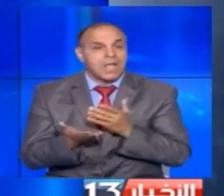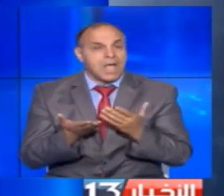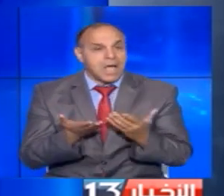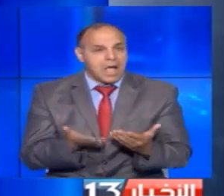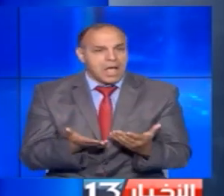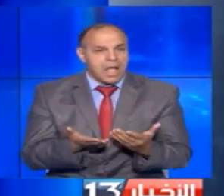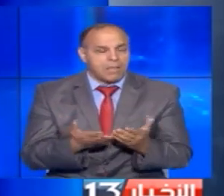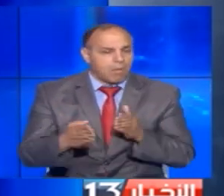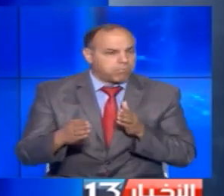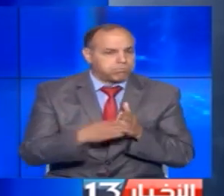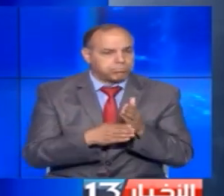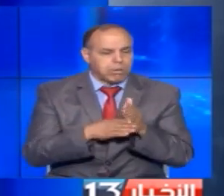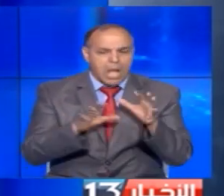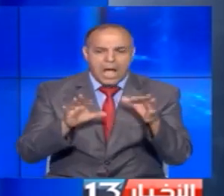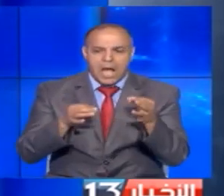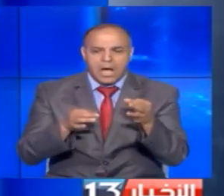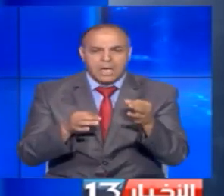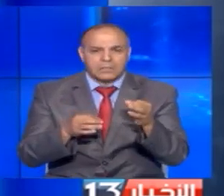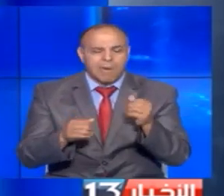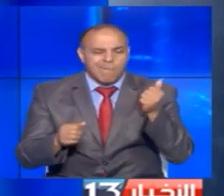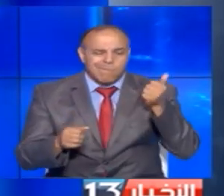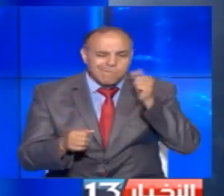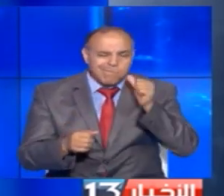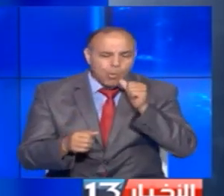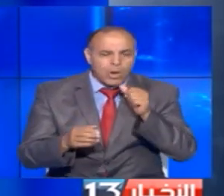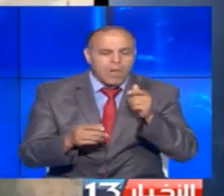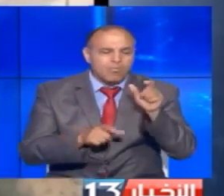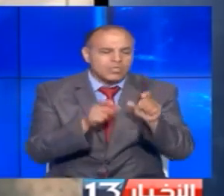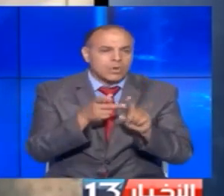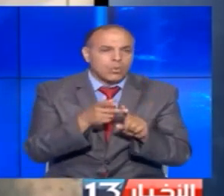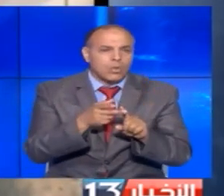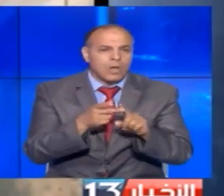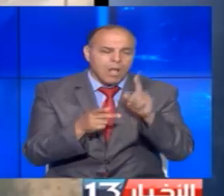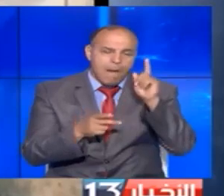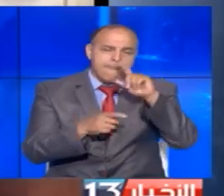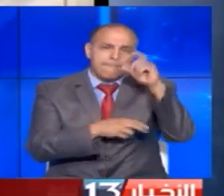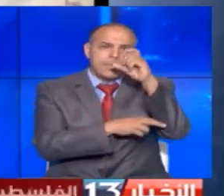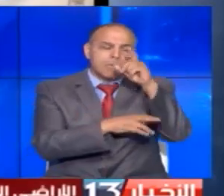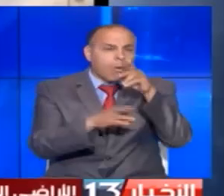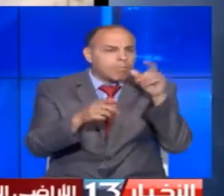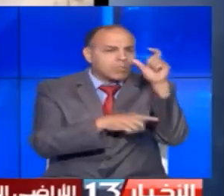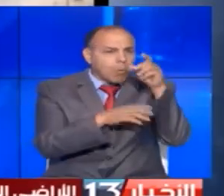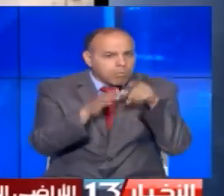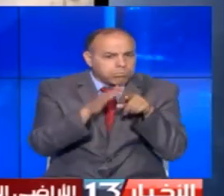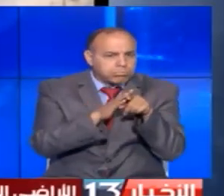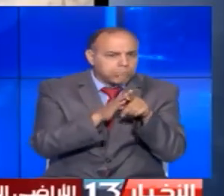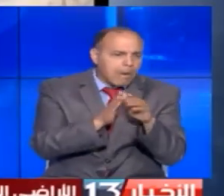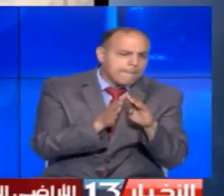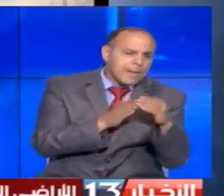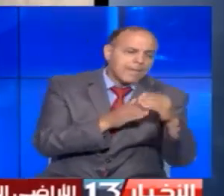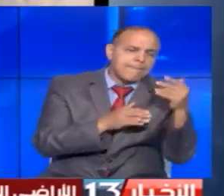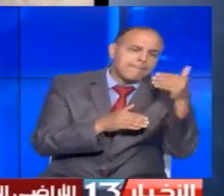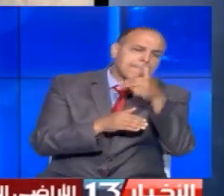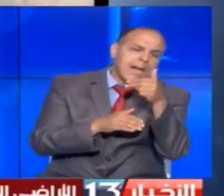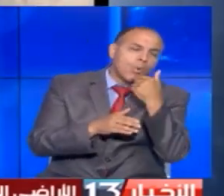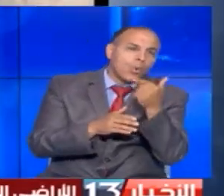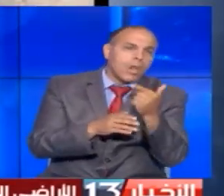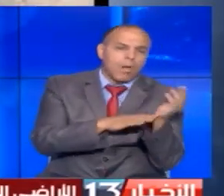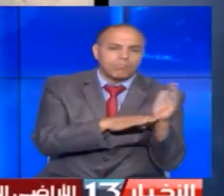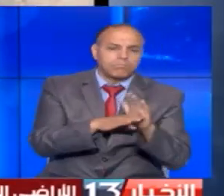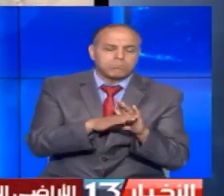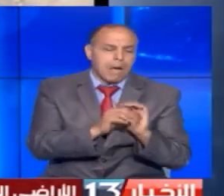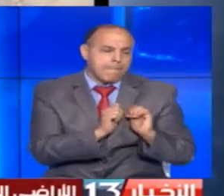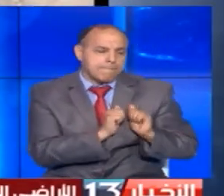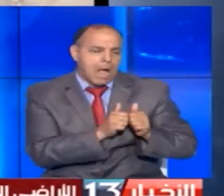اقتحم العشرات من عصابات المستوطنين المسجد الاقصى المبارك من جهه باب المغاربه تحت حراسه مشدده